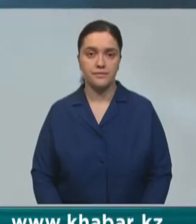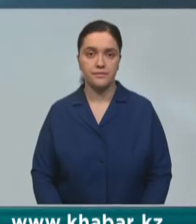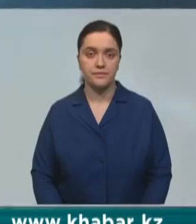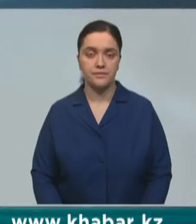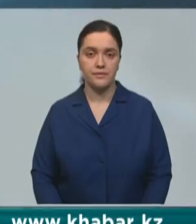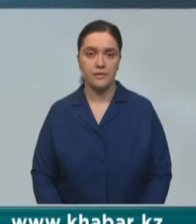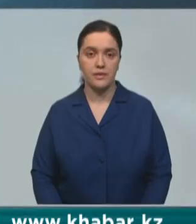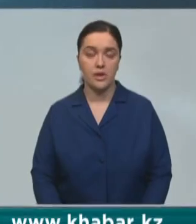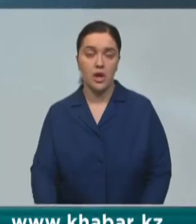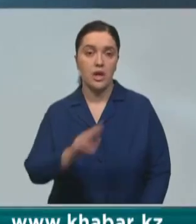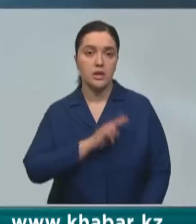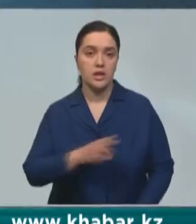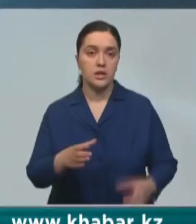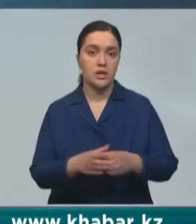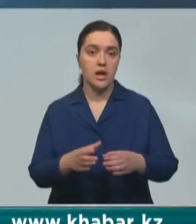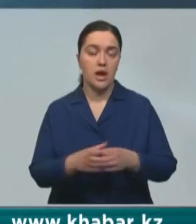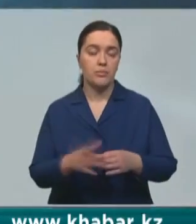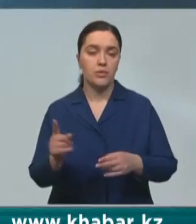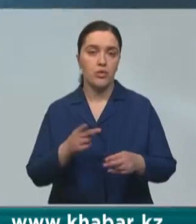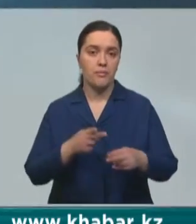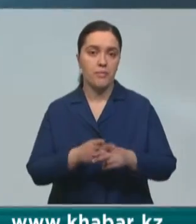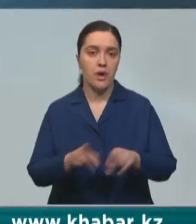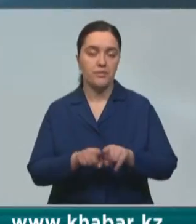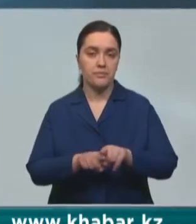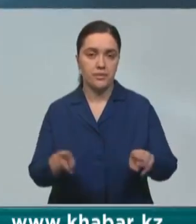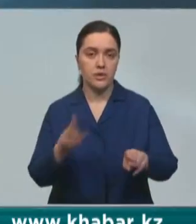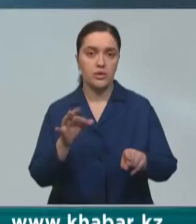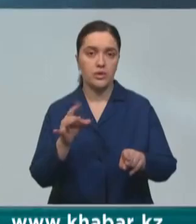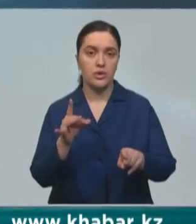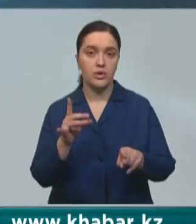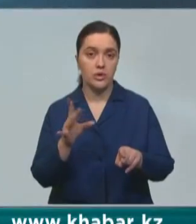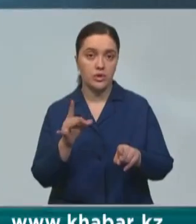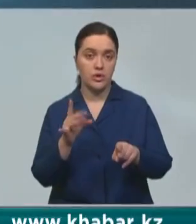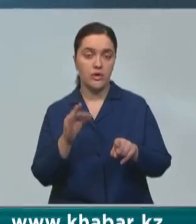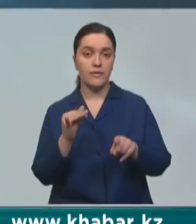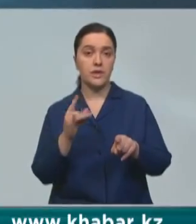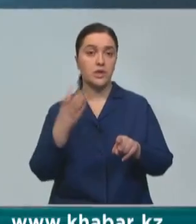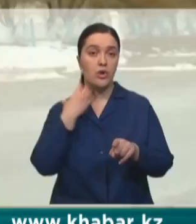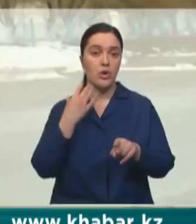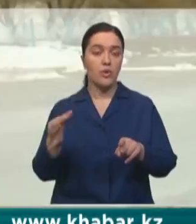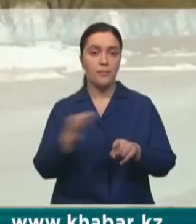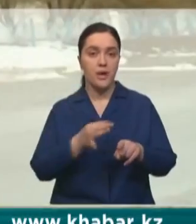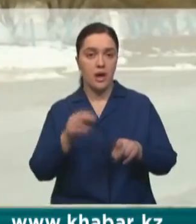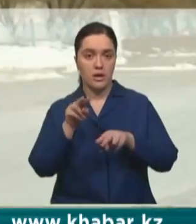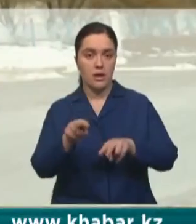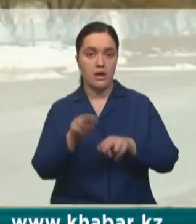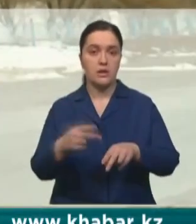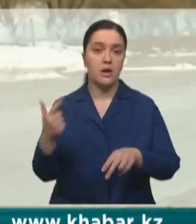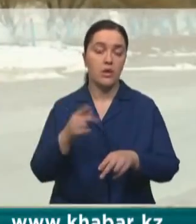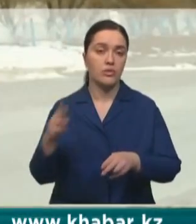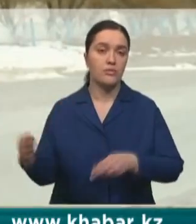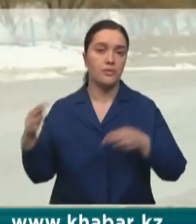Во всех регионах страны действуют штабы по недопущению распространения коронавируса. Так, в Кызылординской области на особом контроле